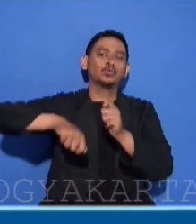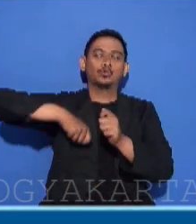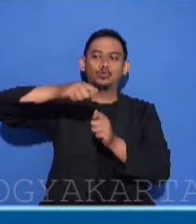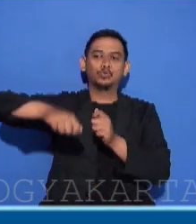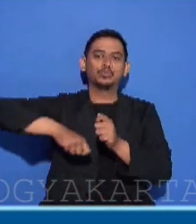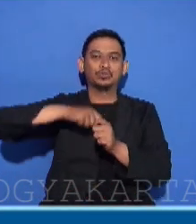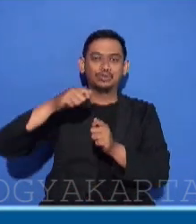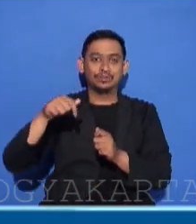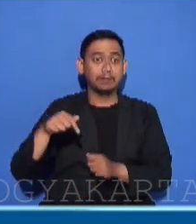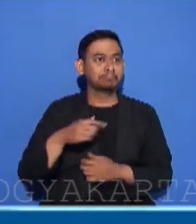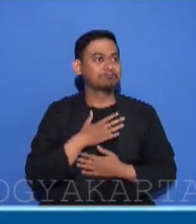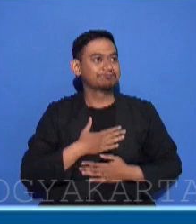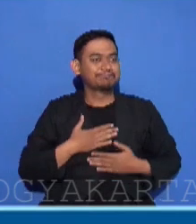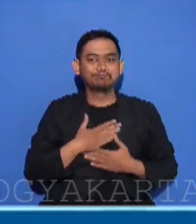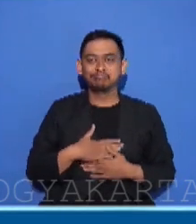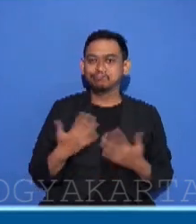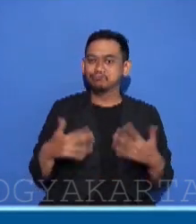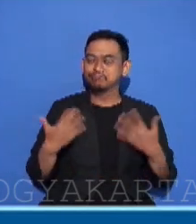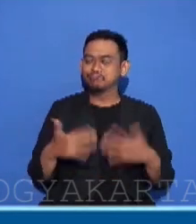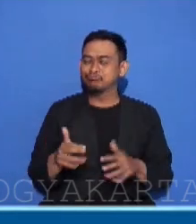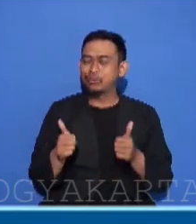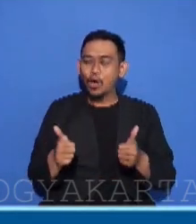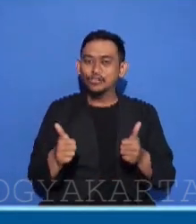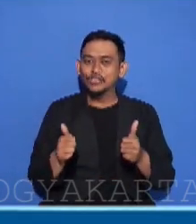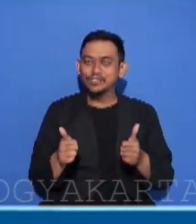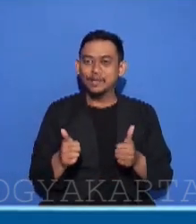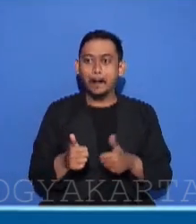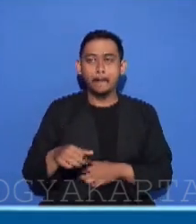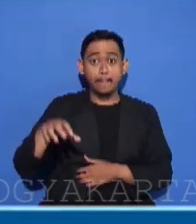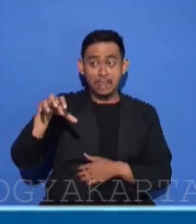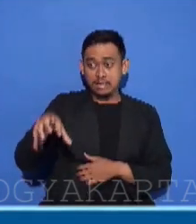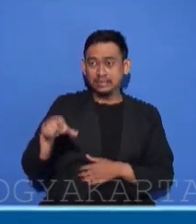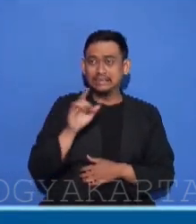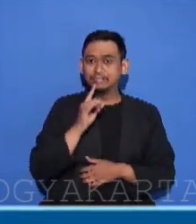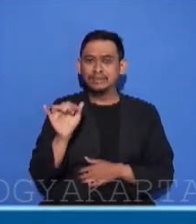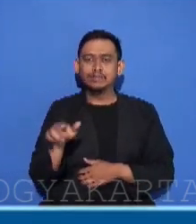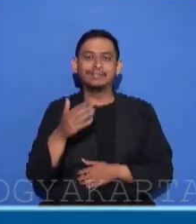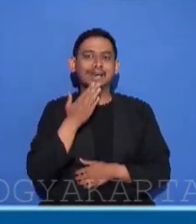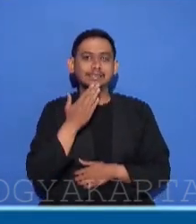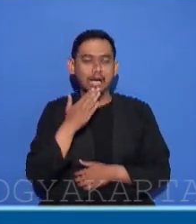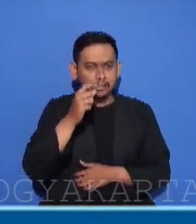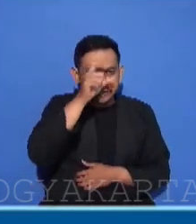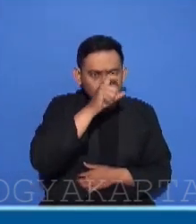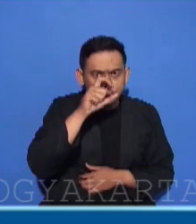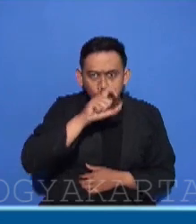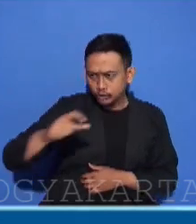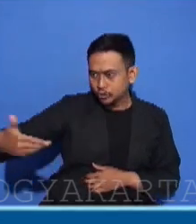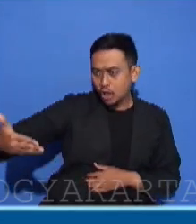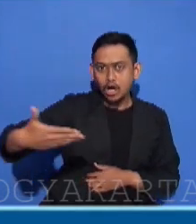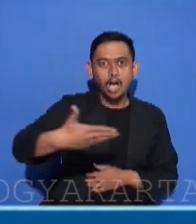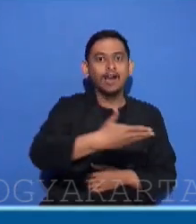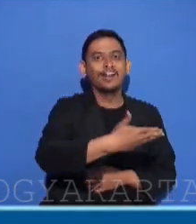ingkang Neng smagen jalaran Ing papan meniko Dados papan kanggo bados Ulam gado lumantar Krido mancing Pasiran